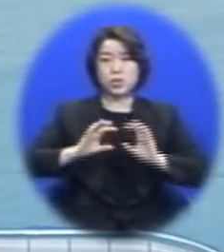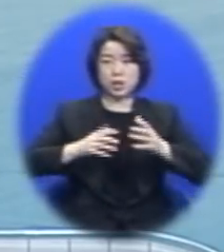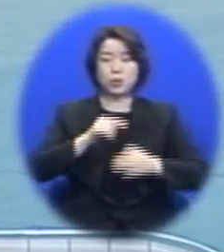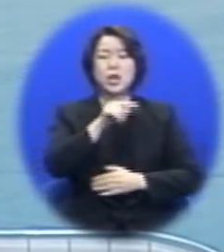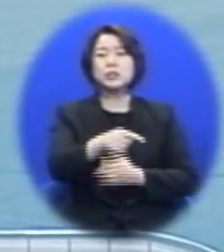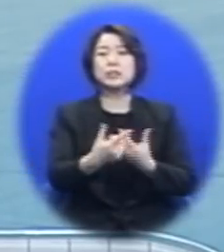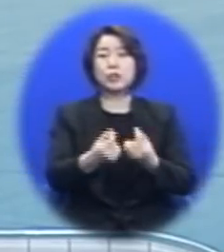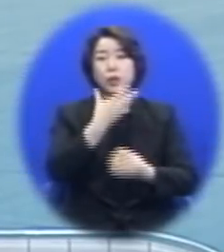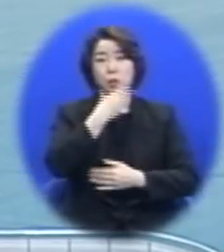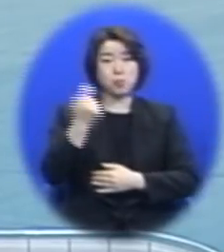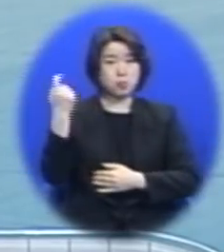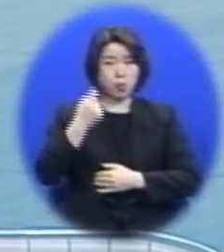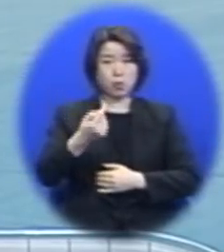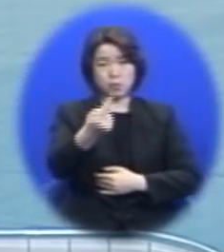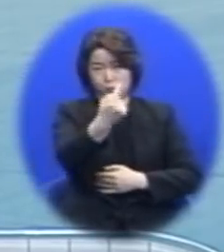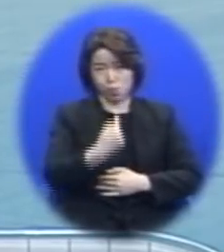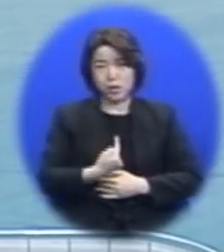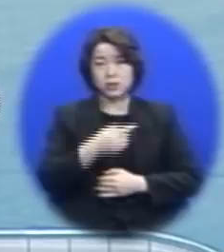복음이 들어왔잖아요.